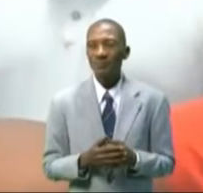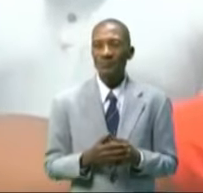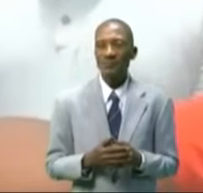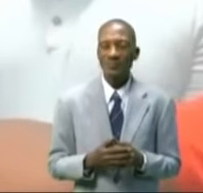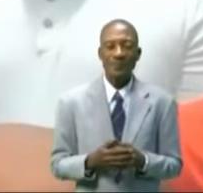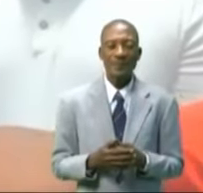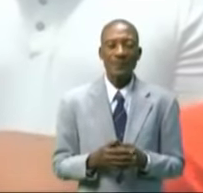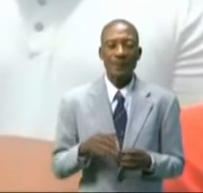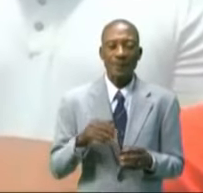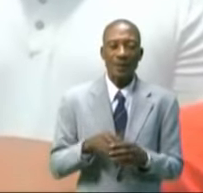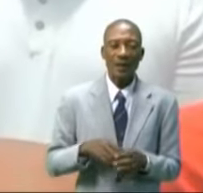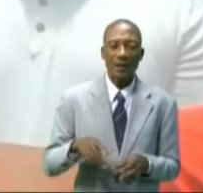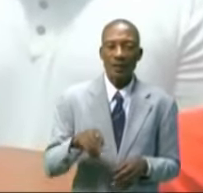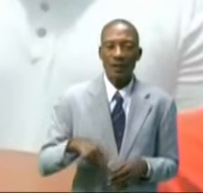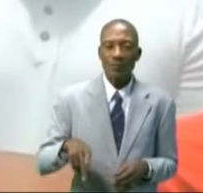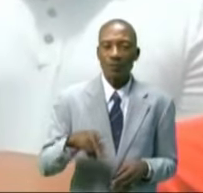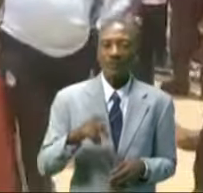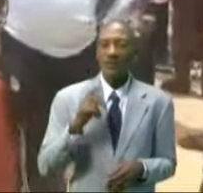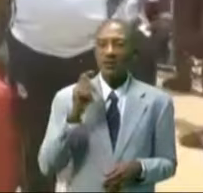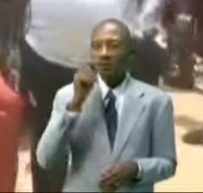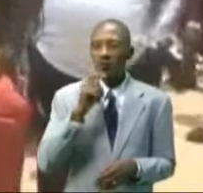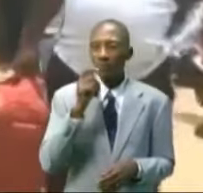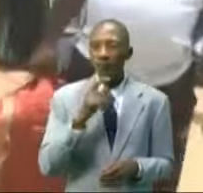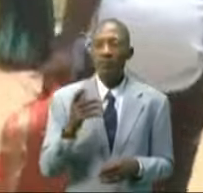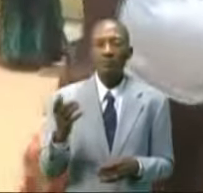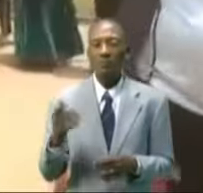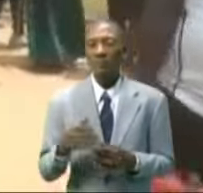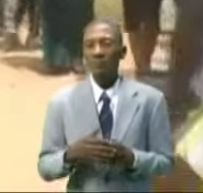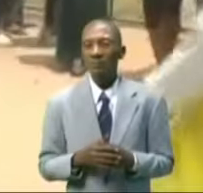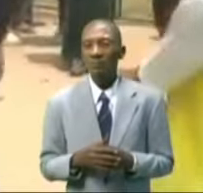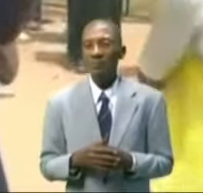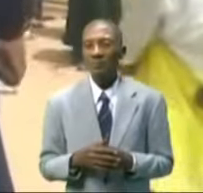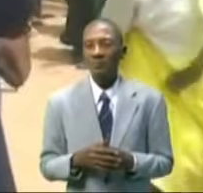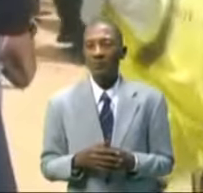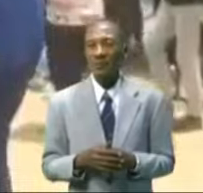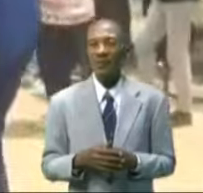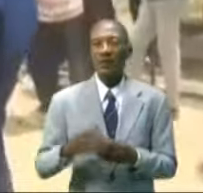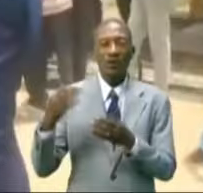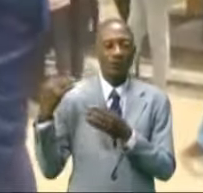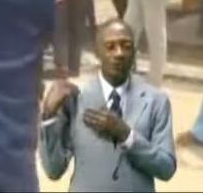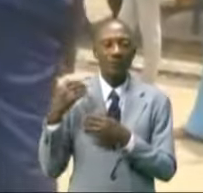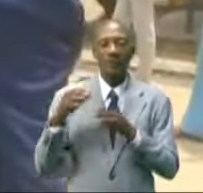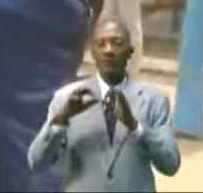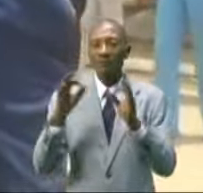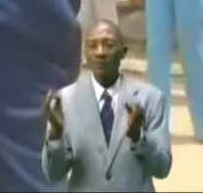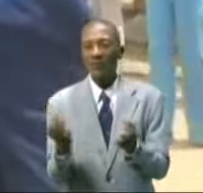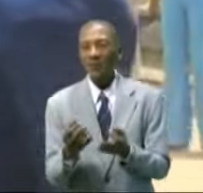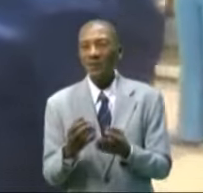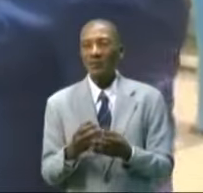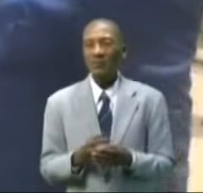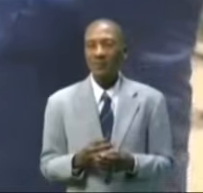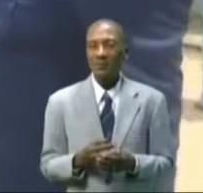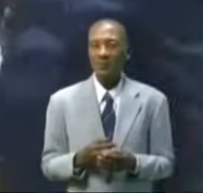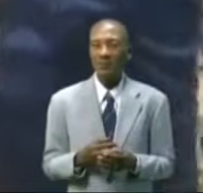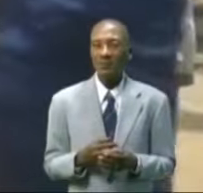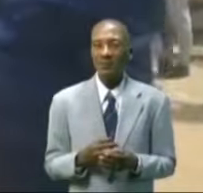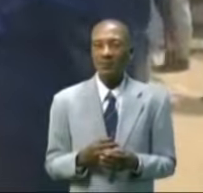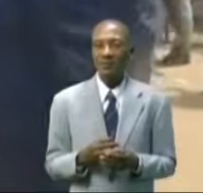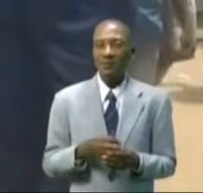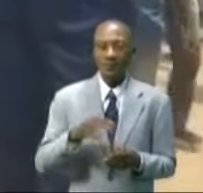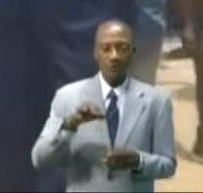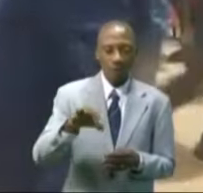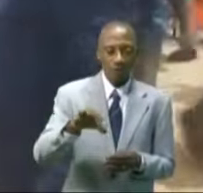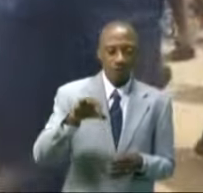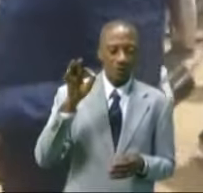Tchopo a ses responsables. Et c'est au responsable de la famille qui va choisir parmi